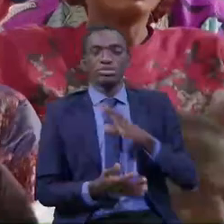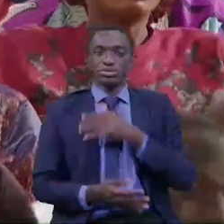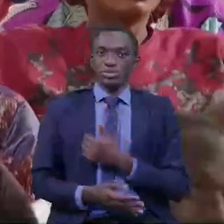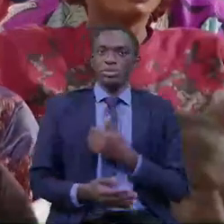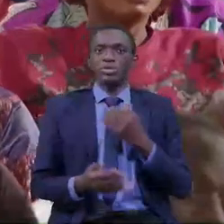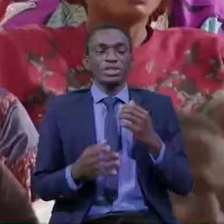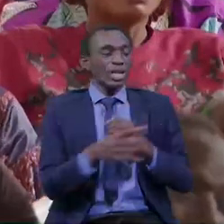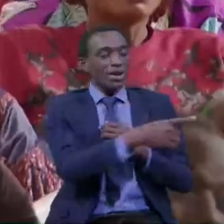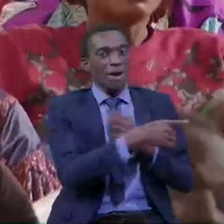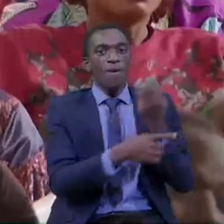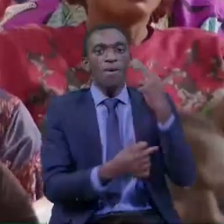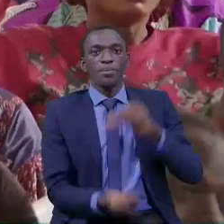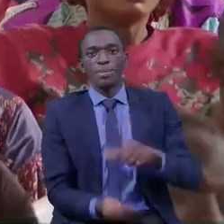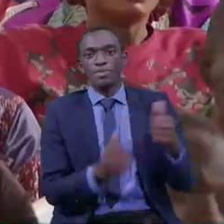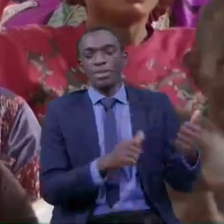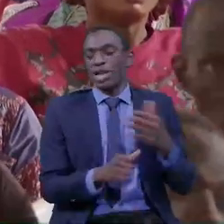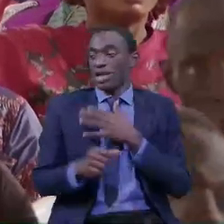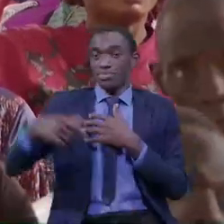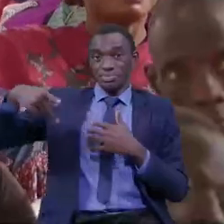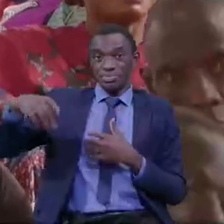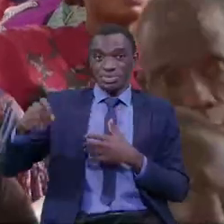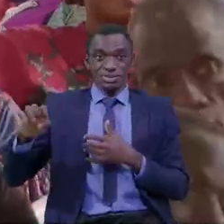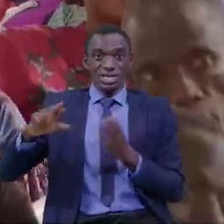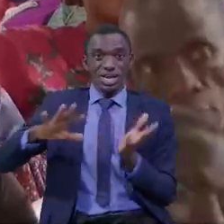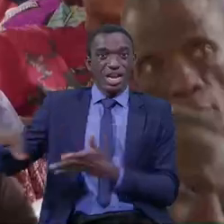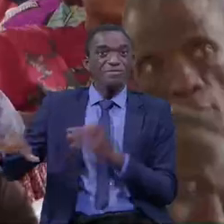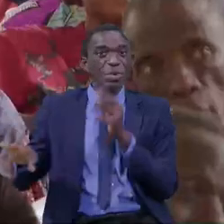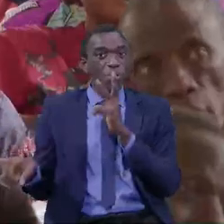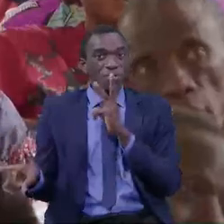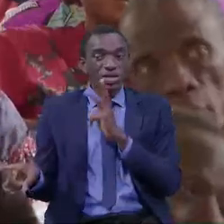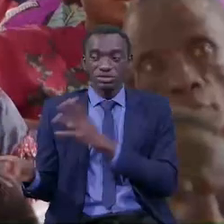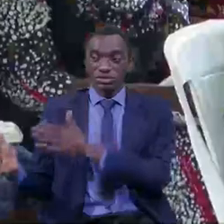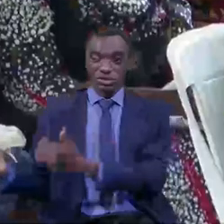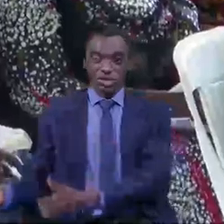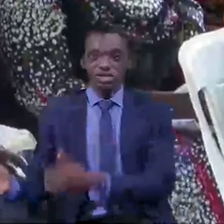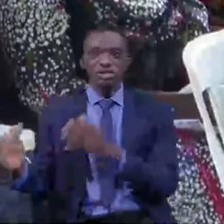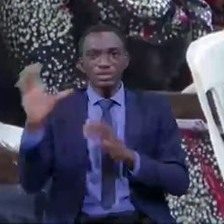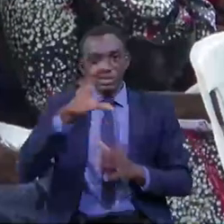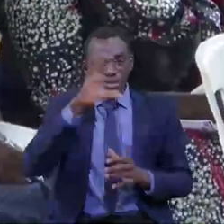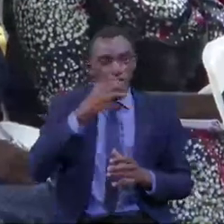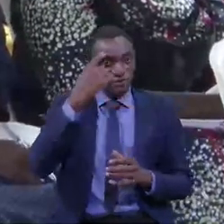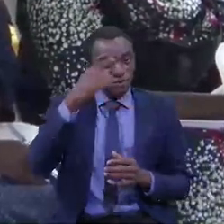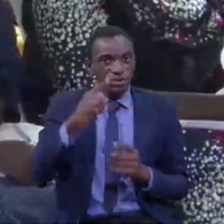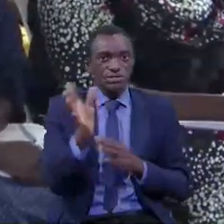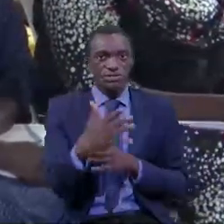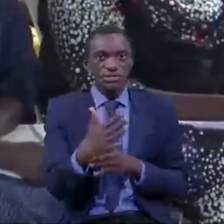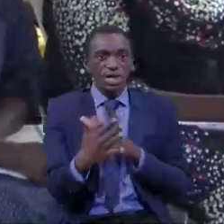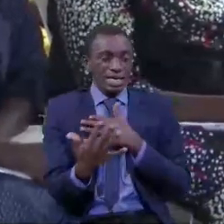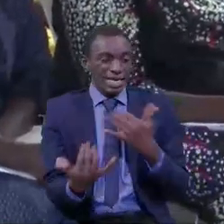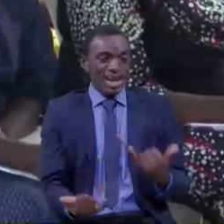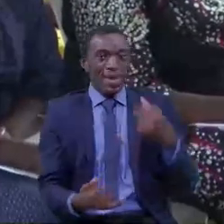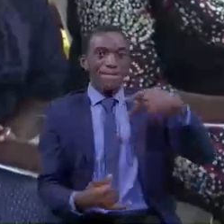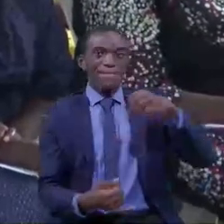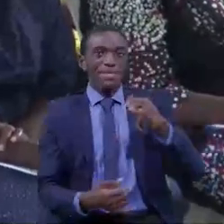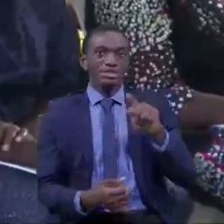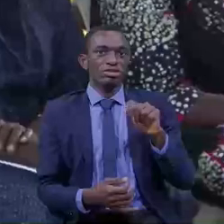Il a quitté le bord de la rivière en pêchant les poissons et il est venu au bord de la Pentecôte et des milliers